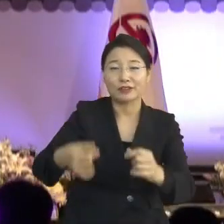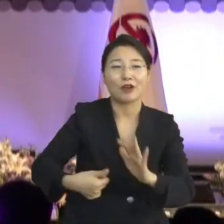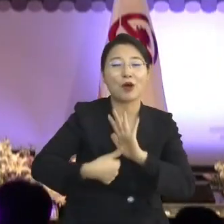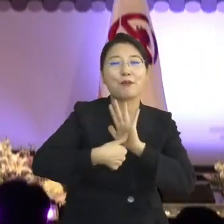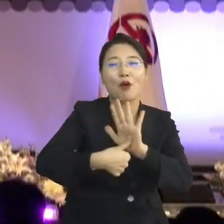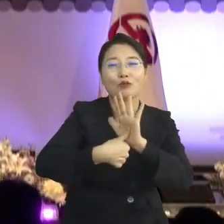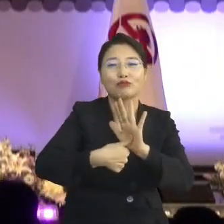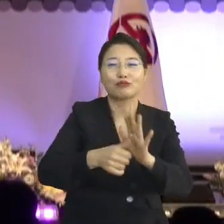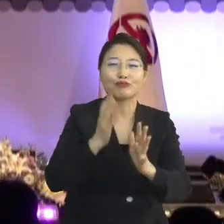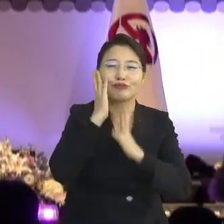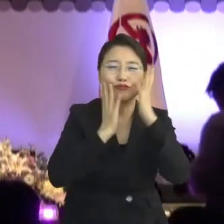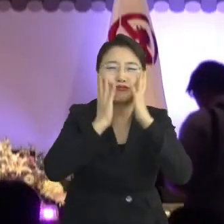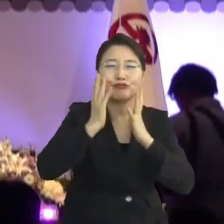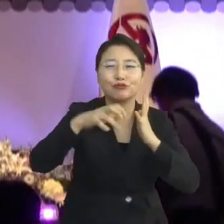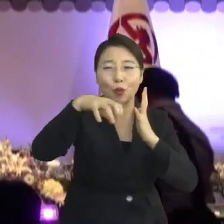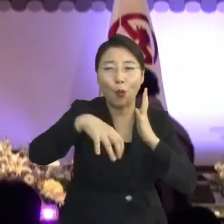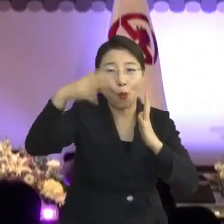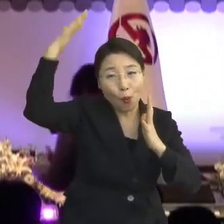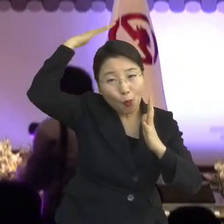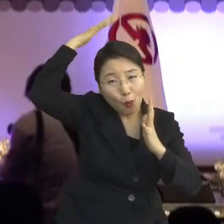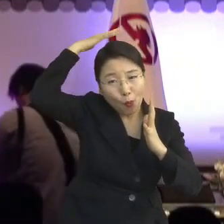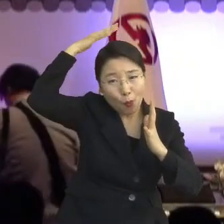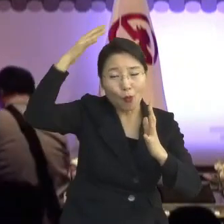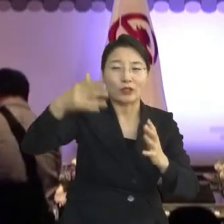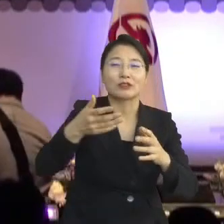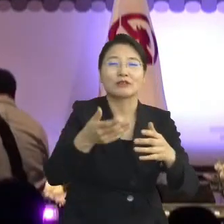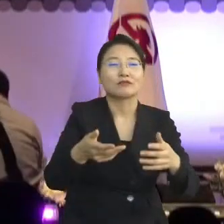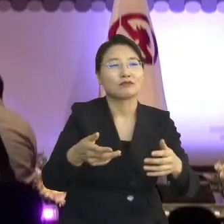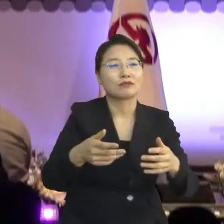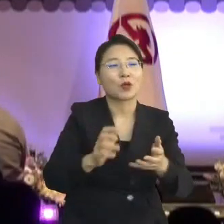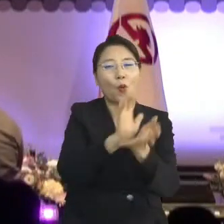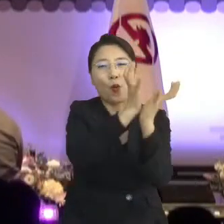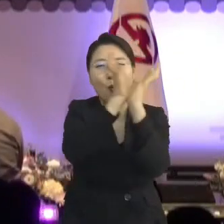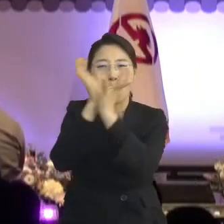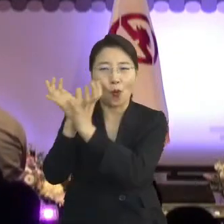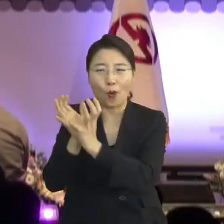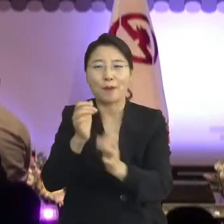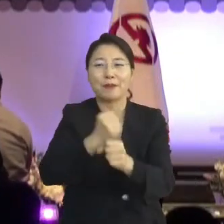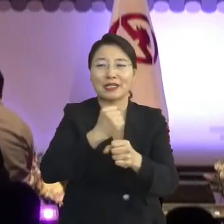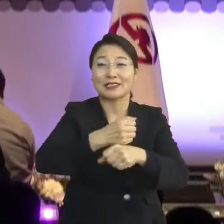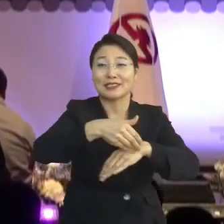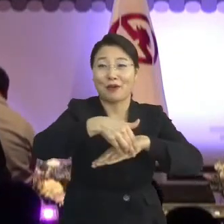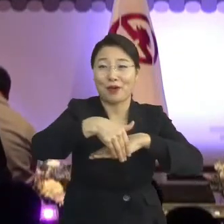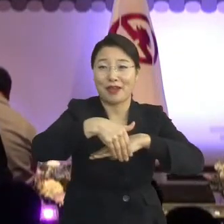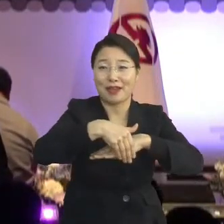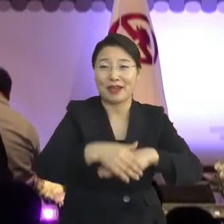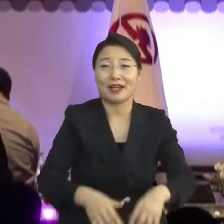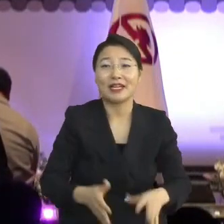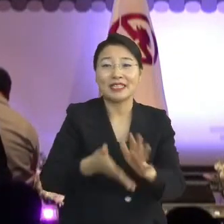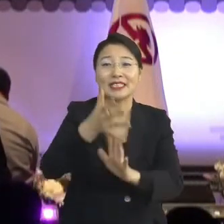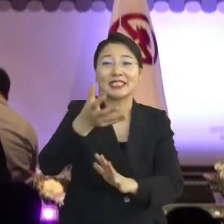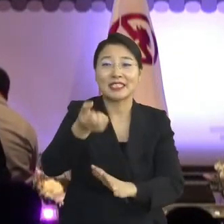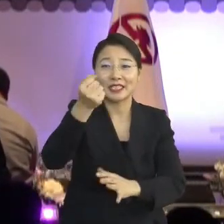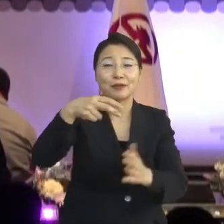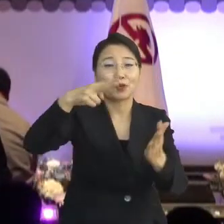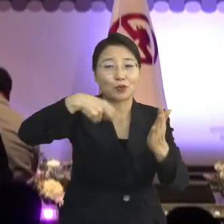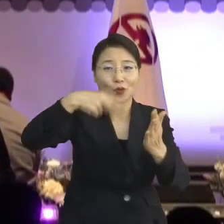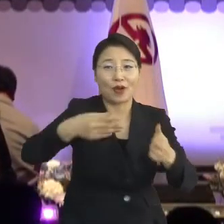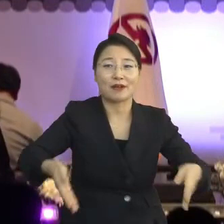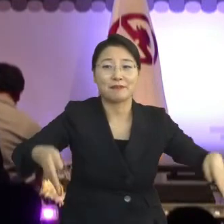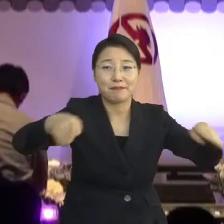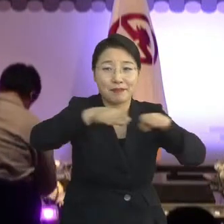녹지 공간인 옥상 공중정원으로 조성될 예정입니다. 시립도서관 착공